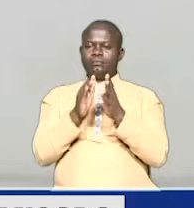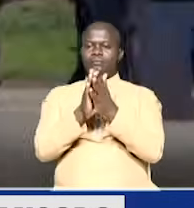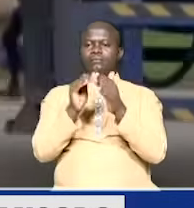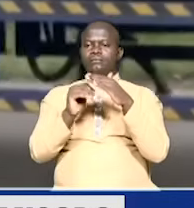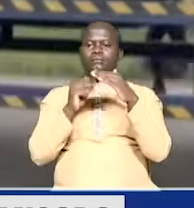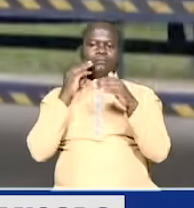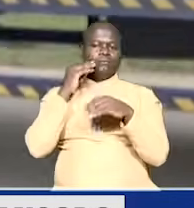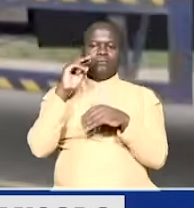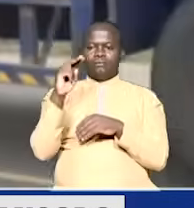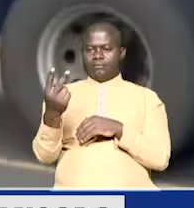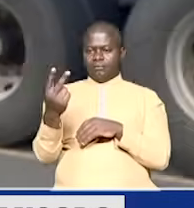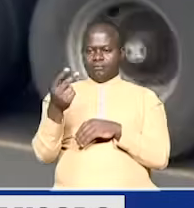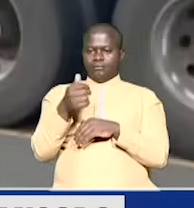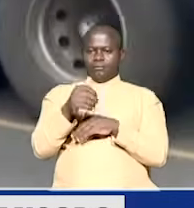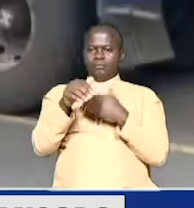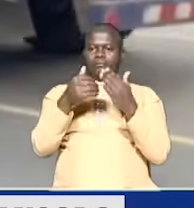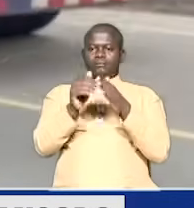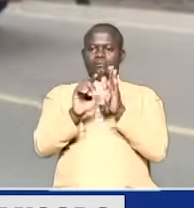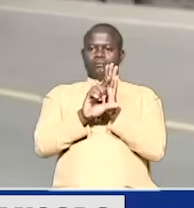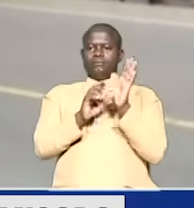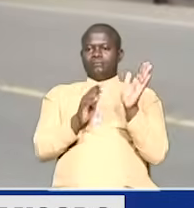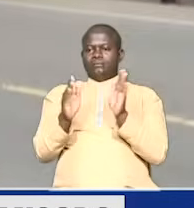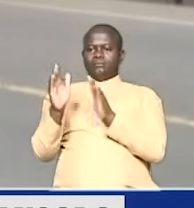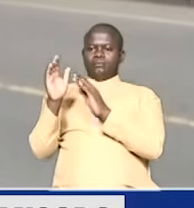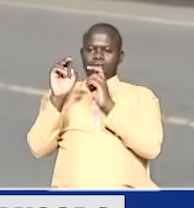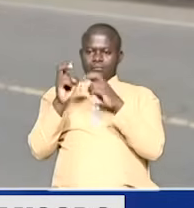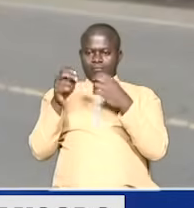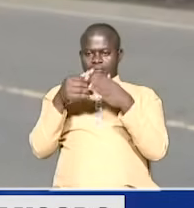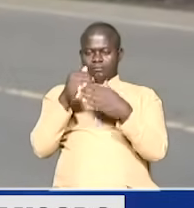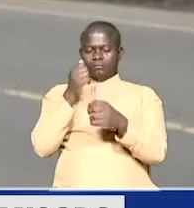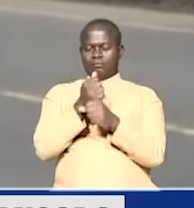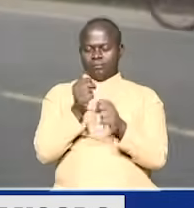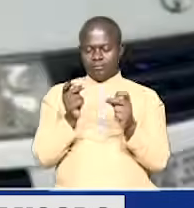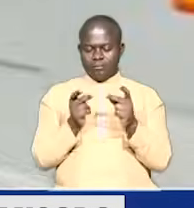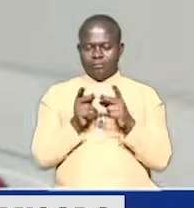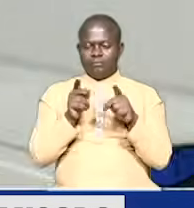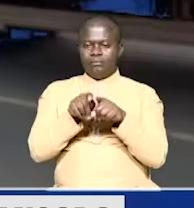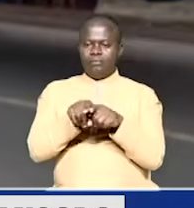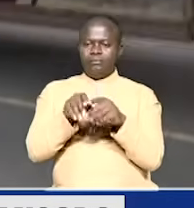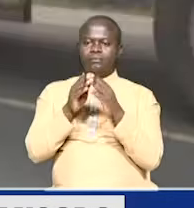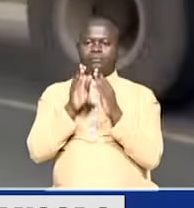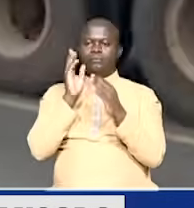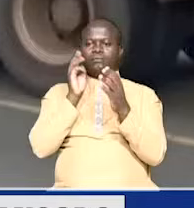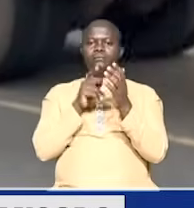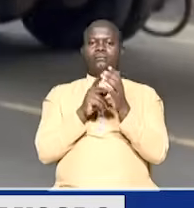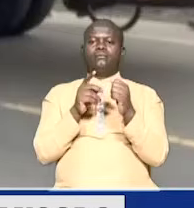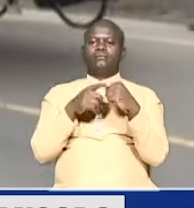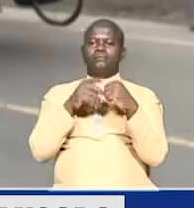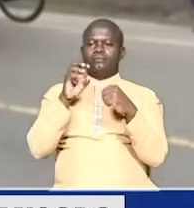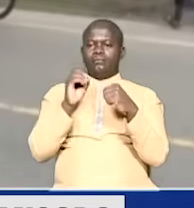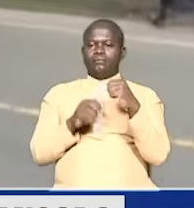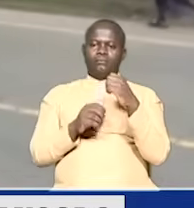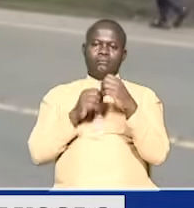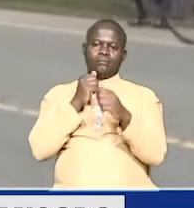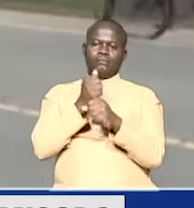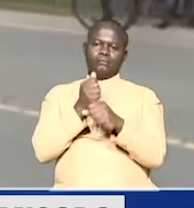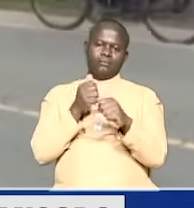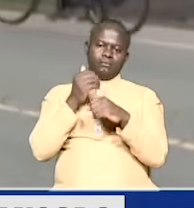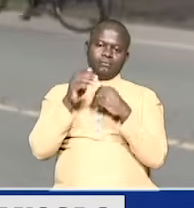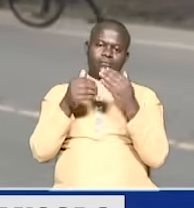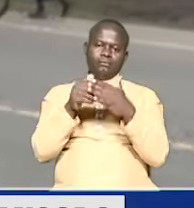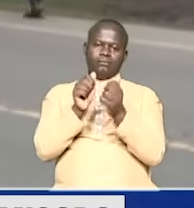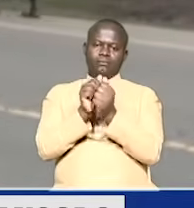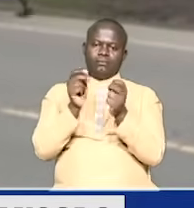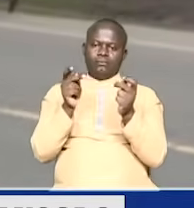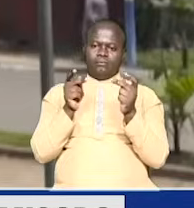2 miliyoni 200 abo ngabo itegeko ryateganyije yuko ukorera ahantu hafatwa nk'umujyi wazishyura 60,000 ku mwaka hanyuma abakorera